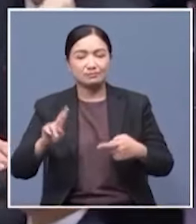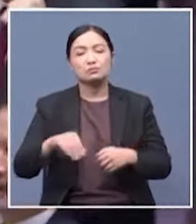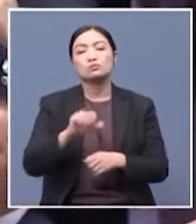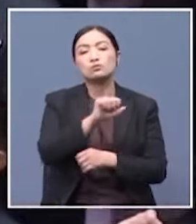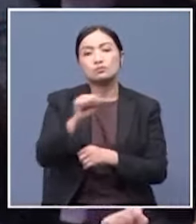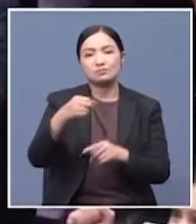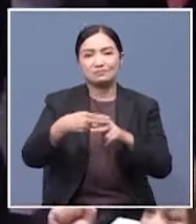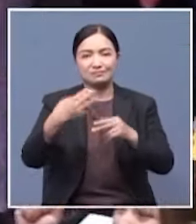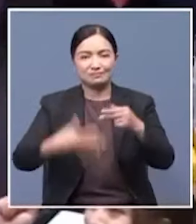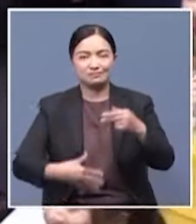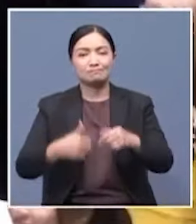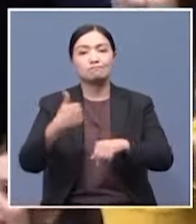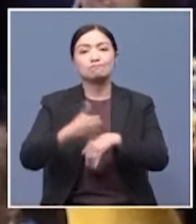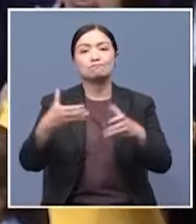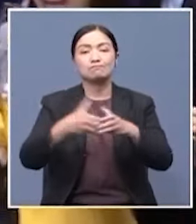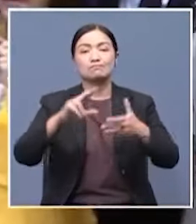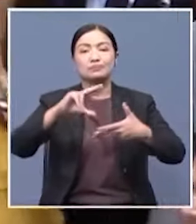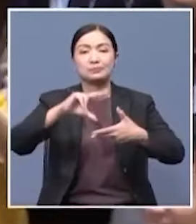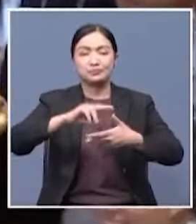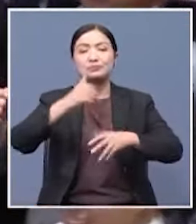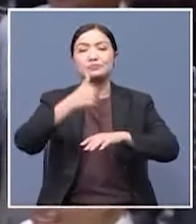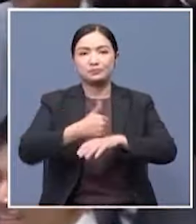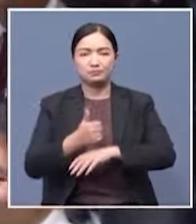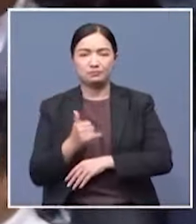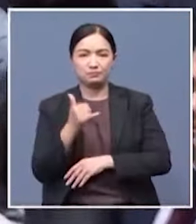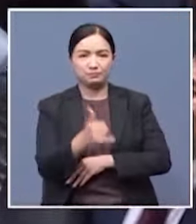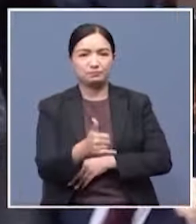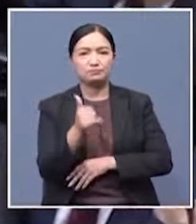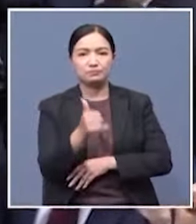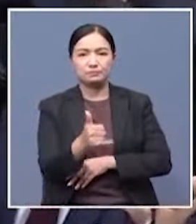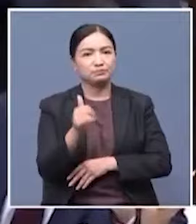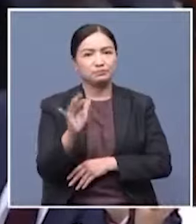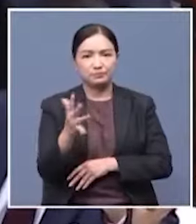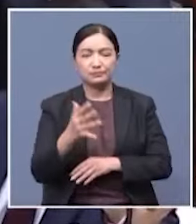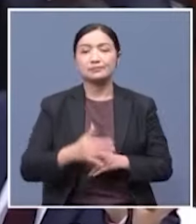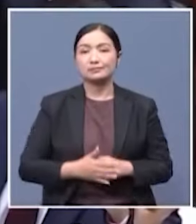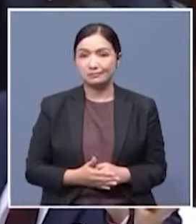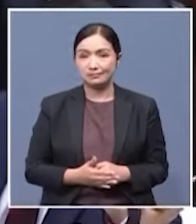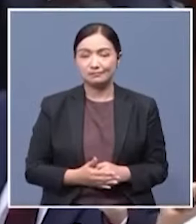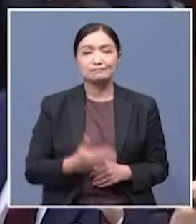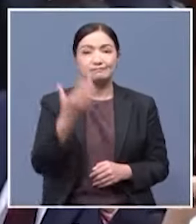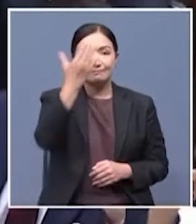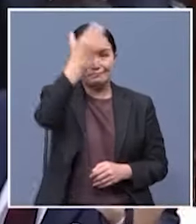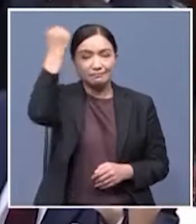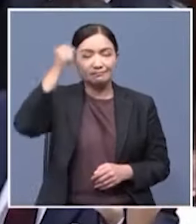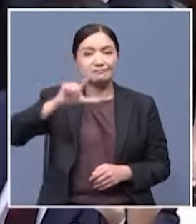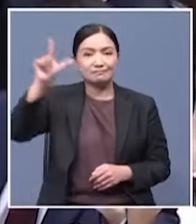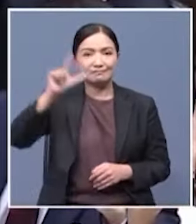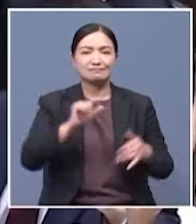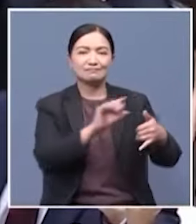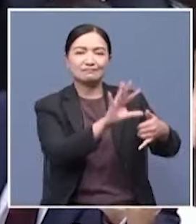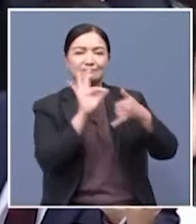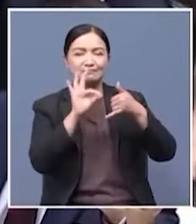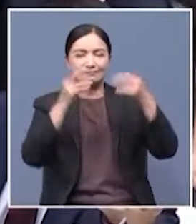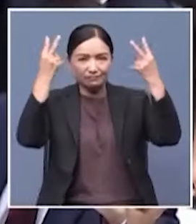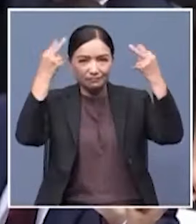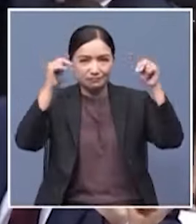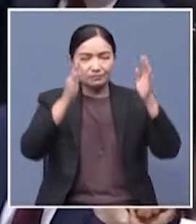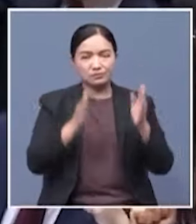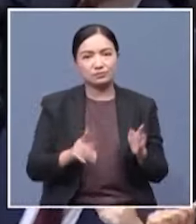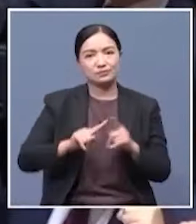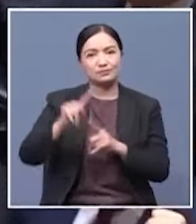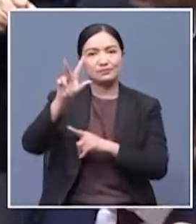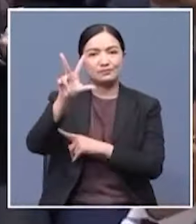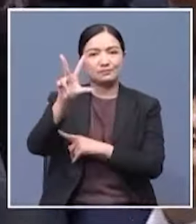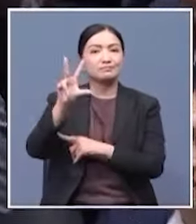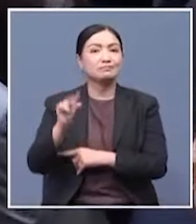รายชื่อหัวหน้าพรรคพลังประชารัฐนะครับก็ไม่ได้มาลงมติครับสงผลให้คุณพราทองธานะครับได้รับเลือกเป็นนายกรัฐมนตรีคน